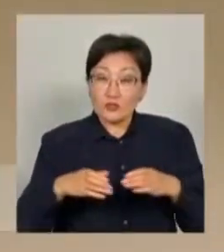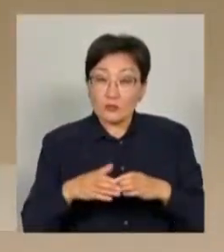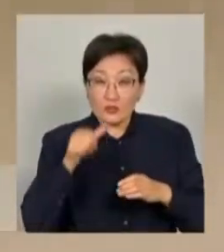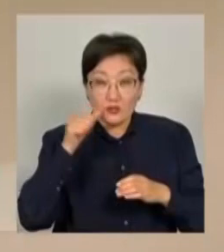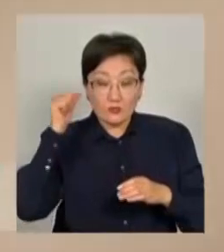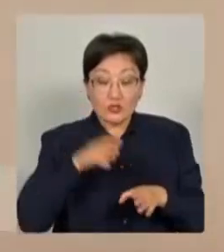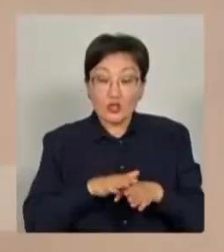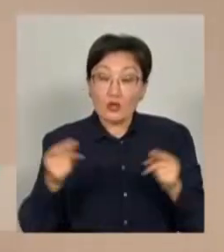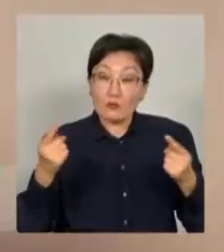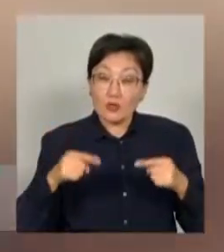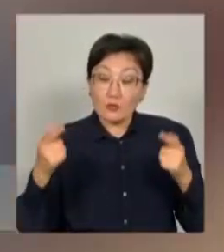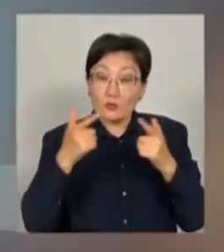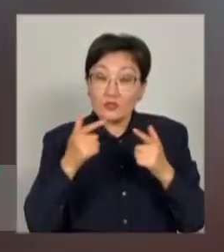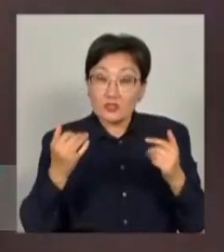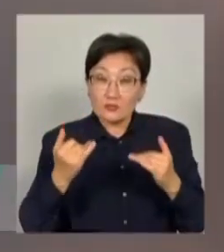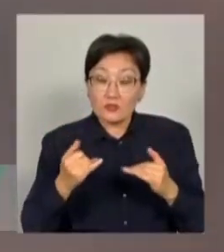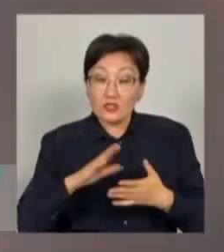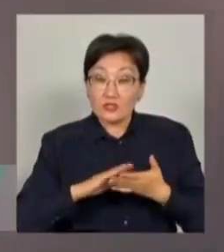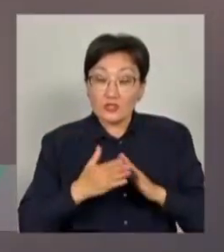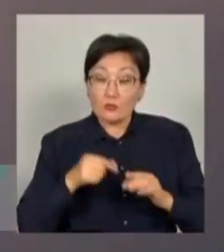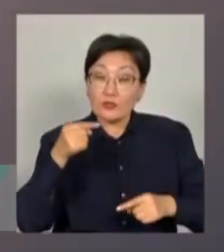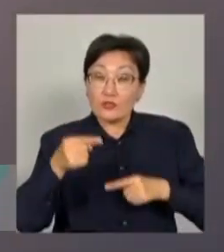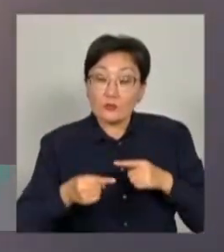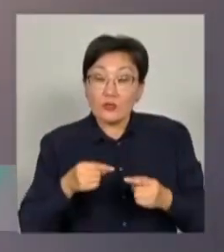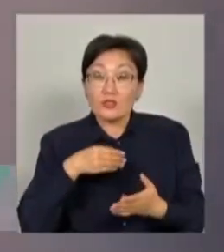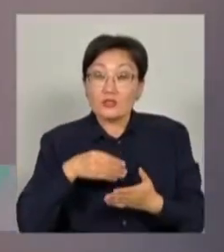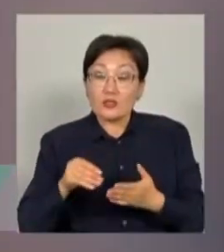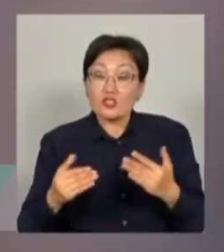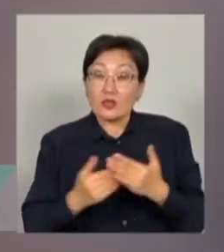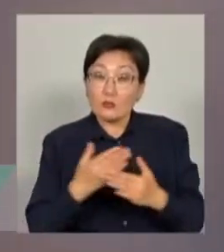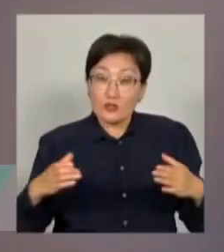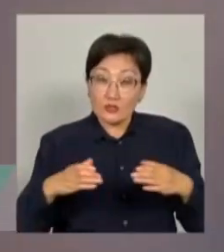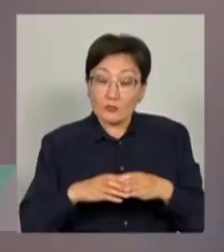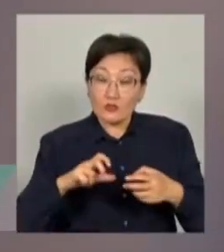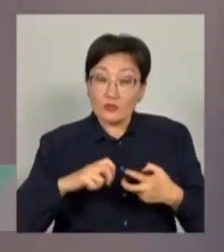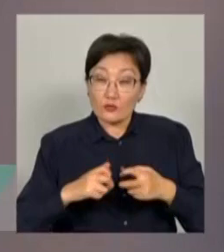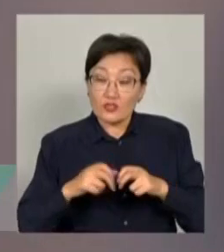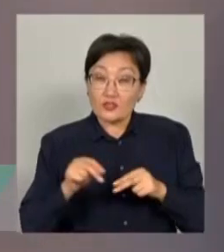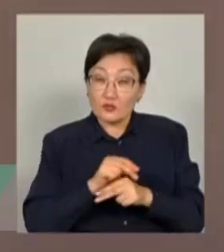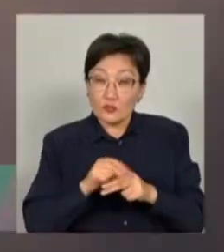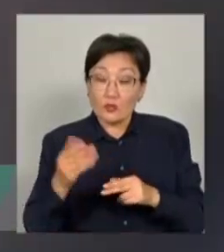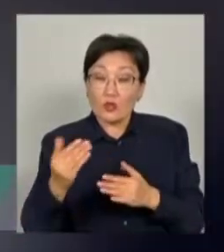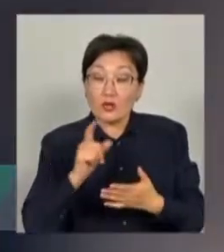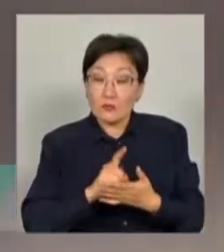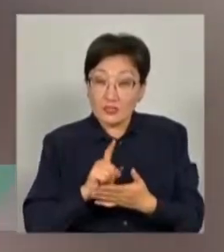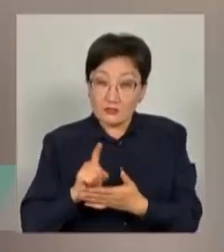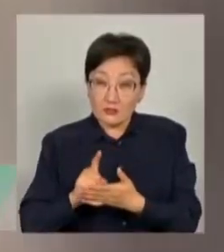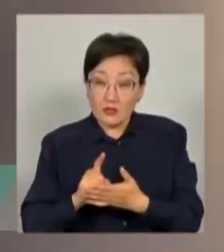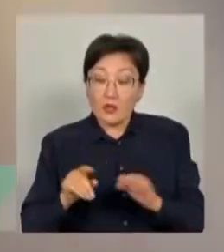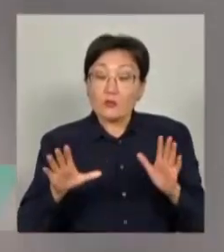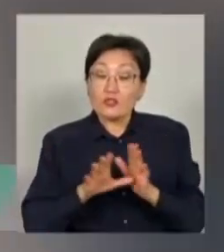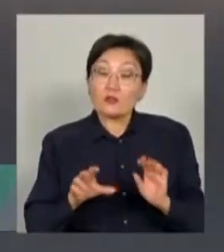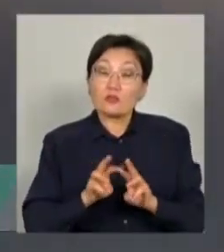былтыр толық банкрот болған. Енді келісім шарт арқылы алған жаңа компания олқылықтың орнын толтыруға міндетті екен.